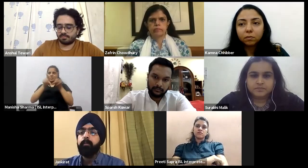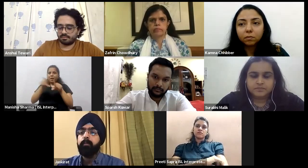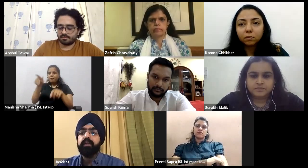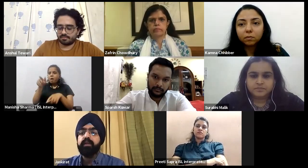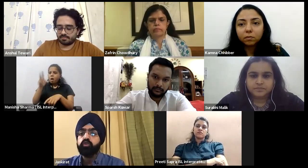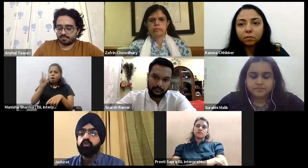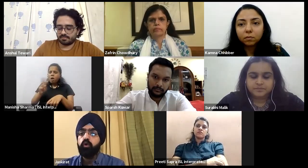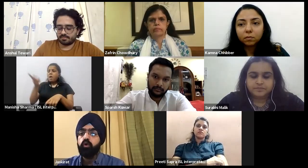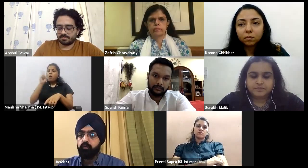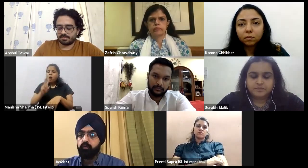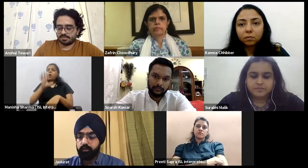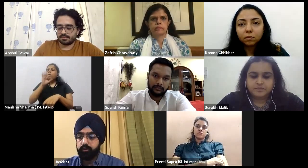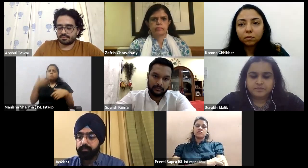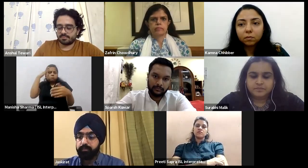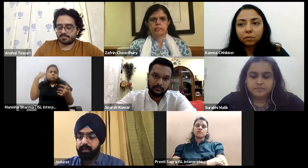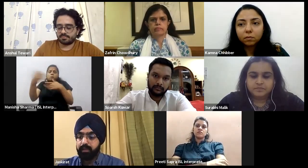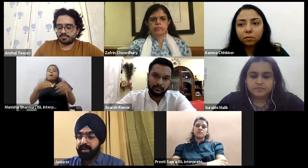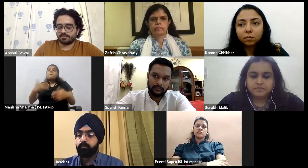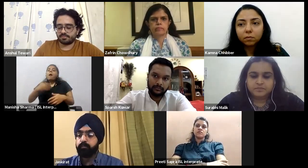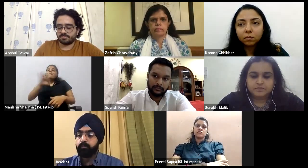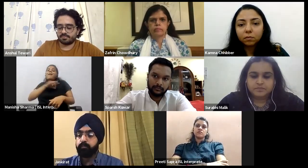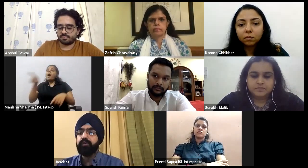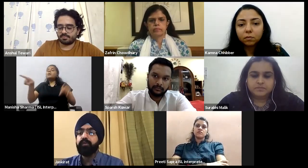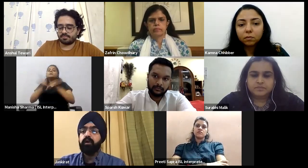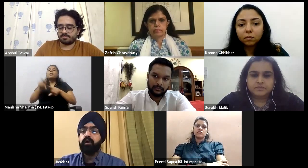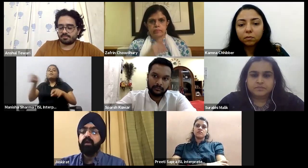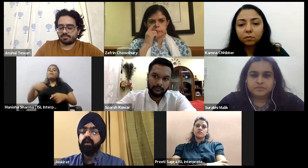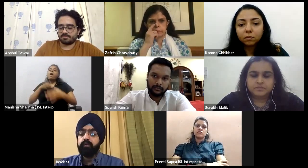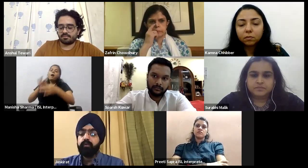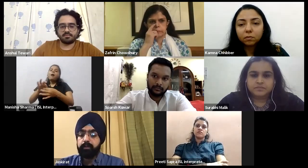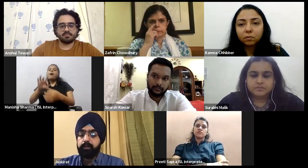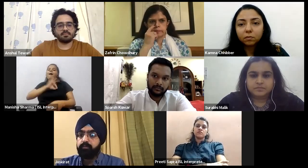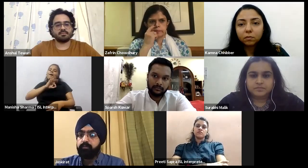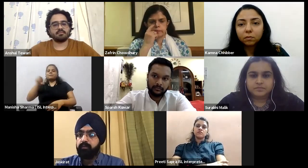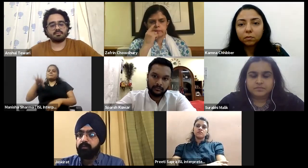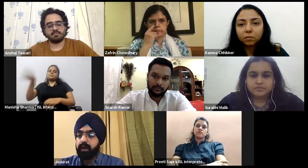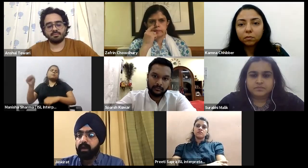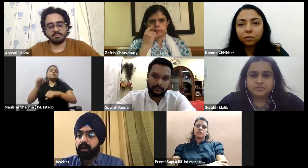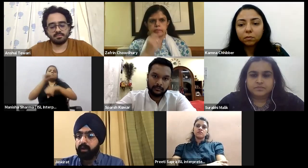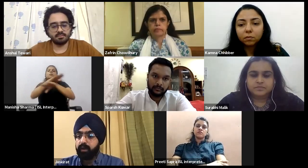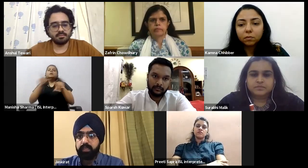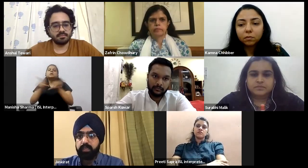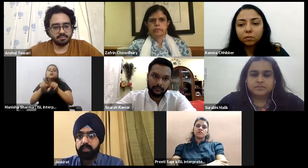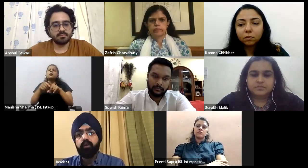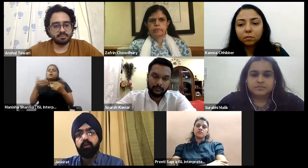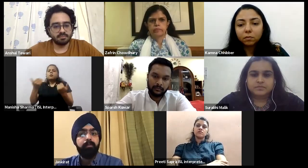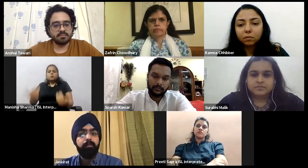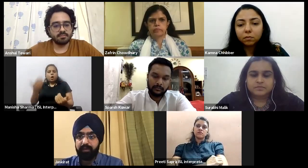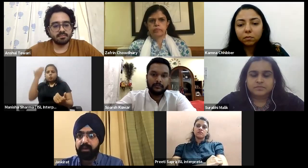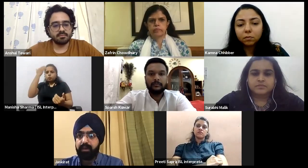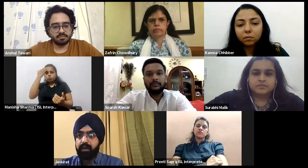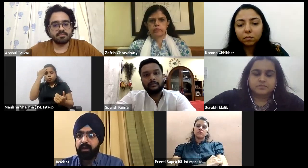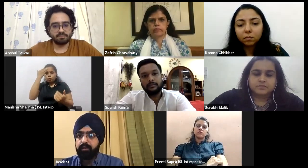नो मैटर वेदर इट्स ट्रू और फॉल्स. दैट पोस्ट फैक्ट वर्ल्ड which people thought that we were living in after 2016, we had already been living